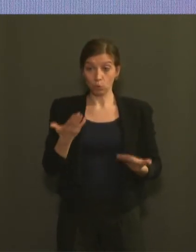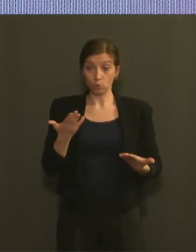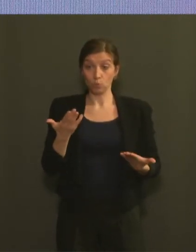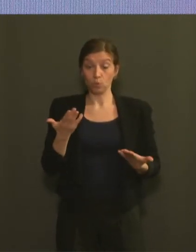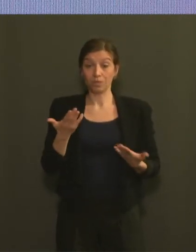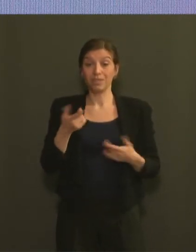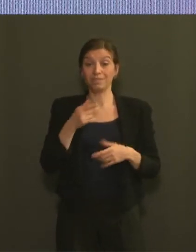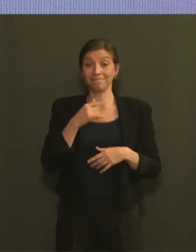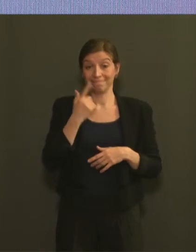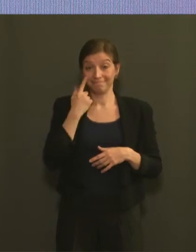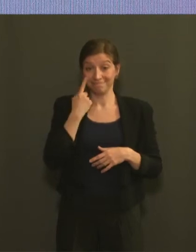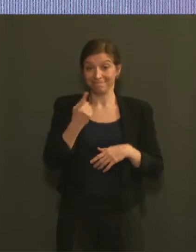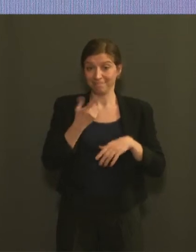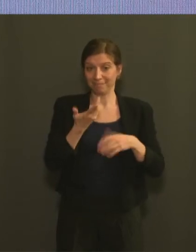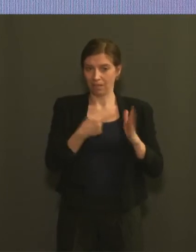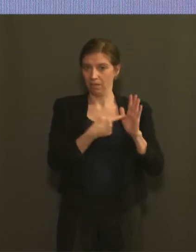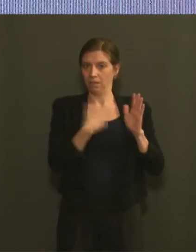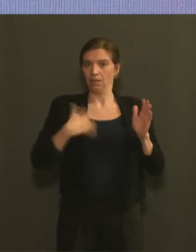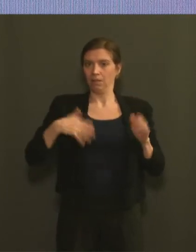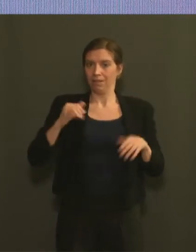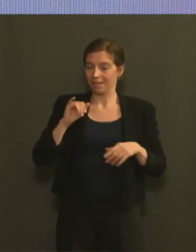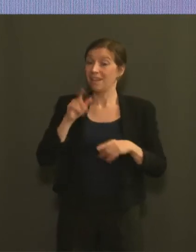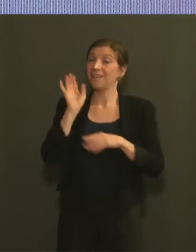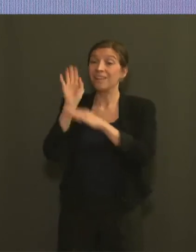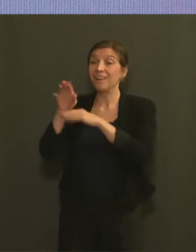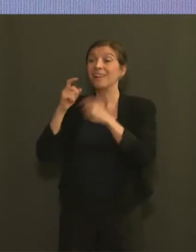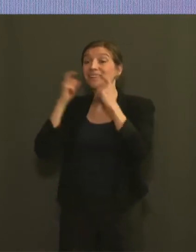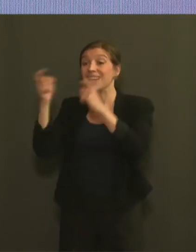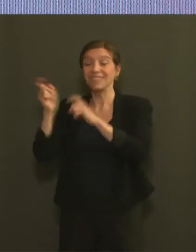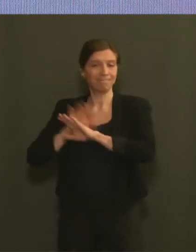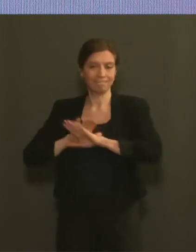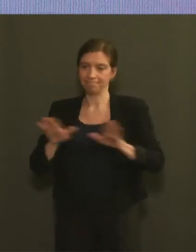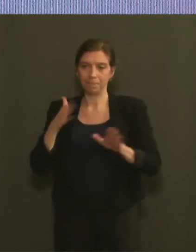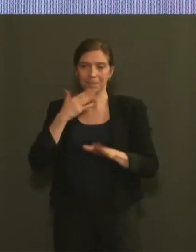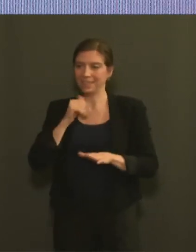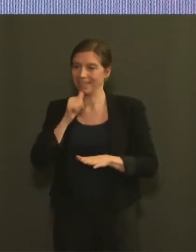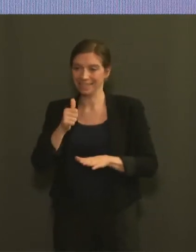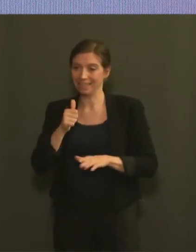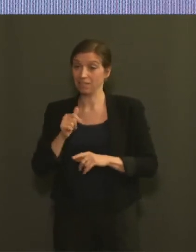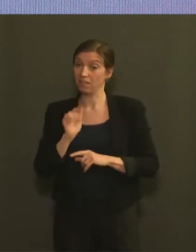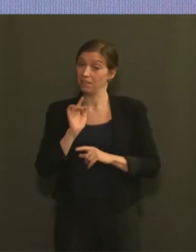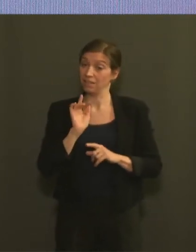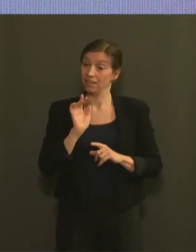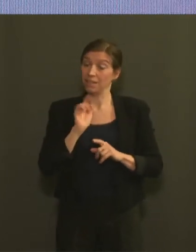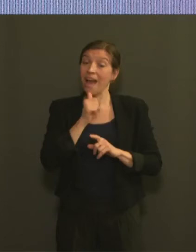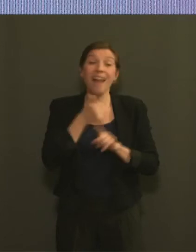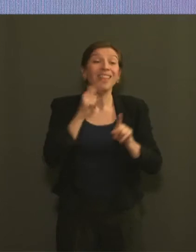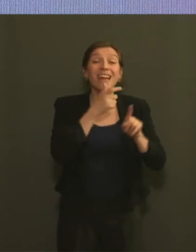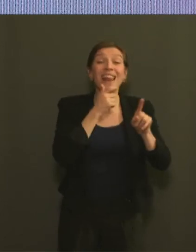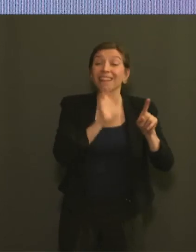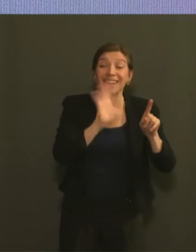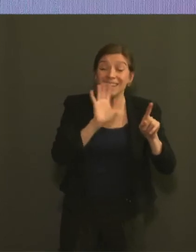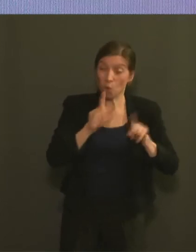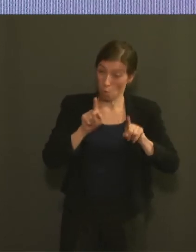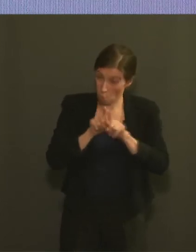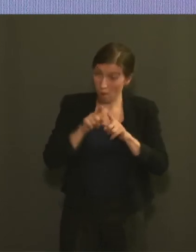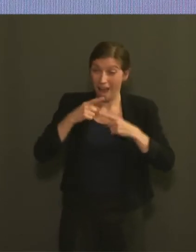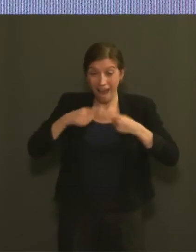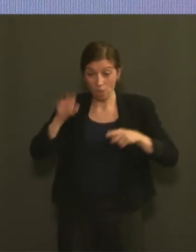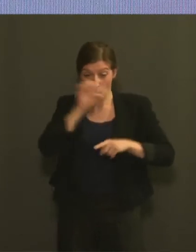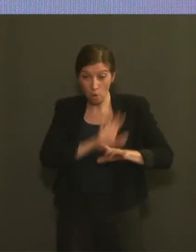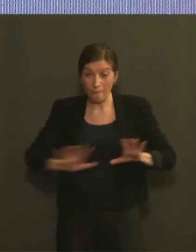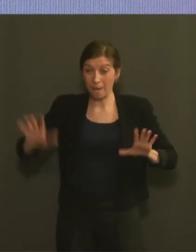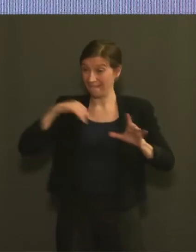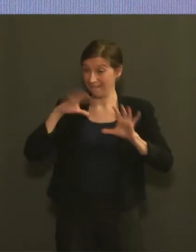mittal infonautes fringe colonie grecque marveaux recruté au fon yoruba des trucs